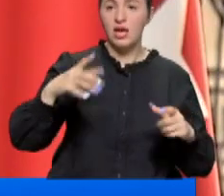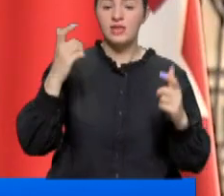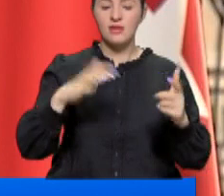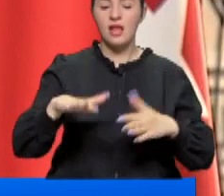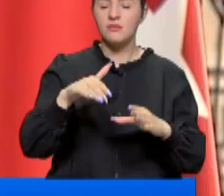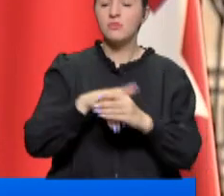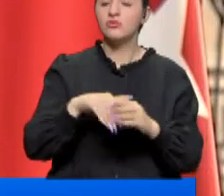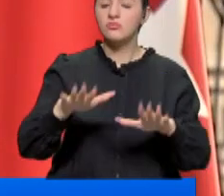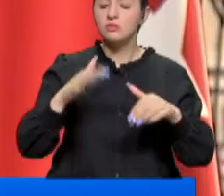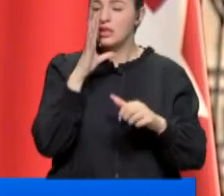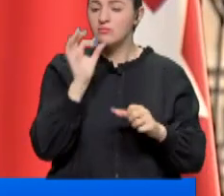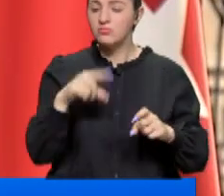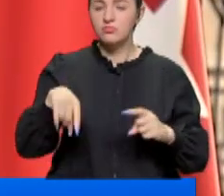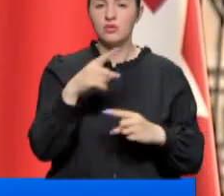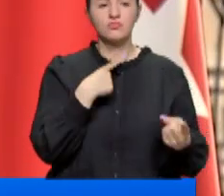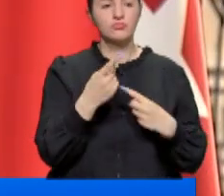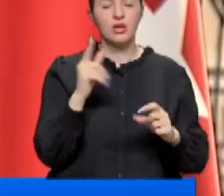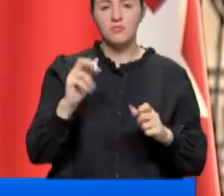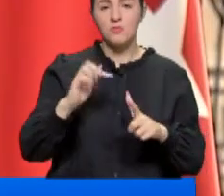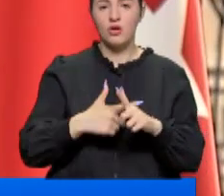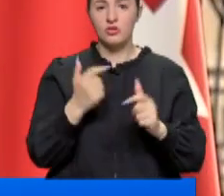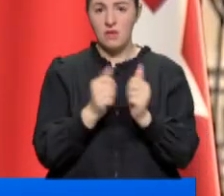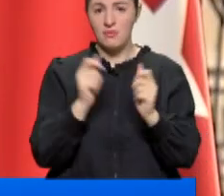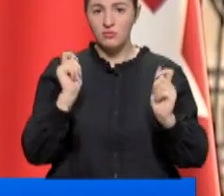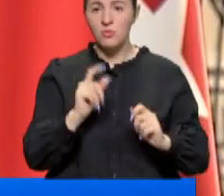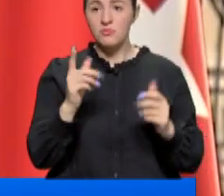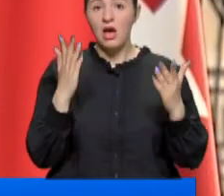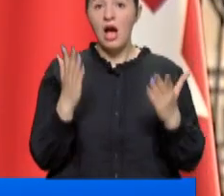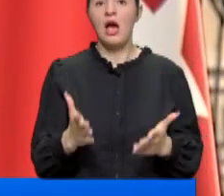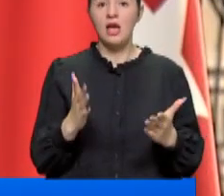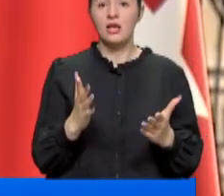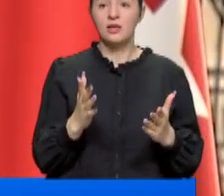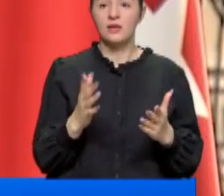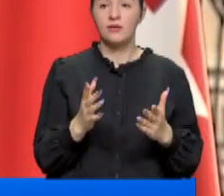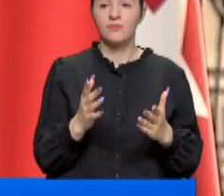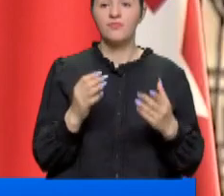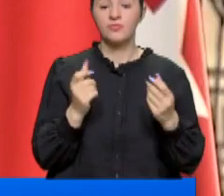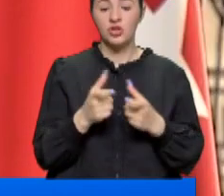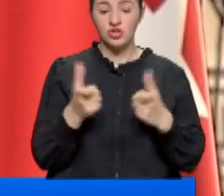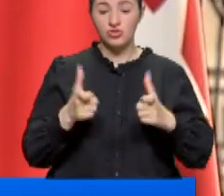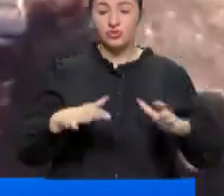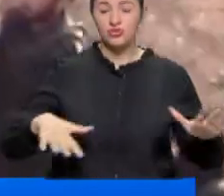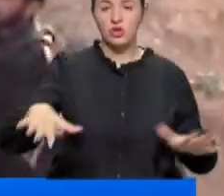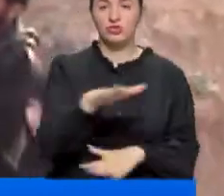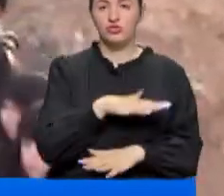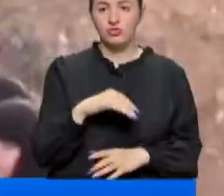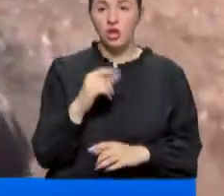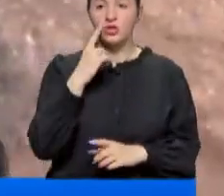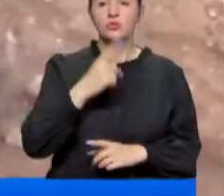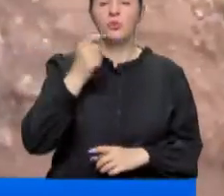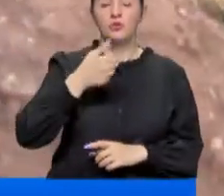meclisler ile birlikte yürüteceğiz Bu proje Bir Hayli en geniş kapsamlıdır